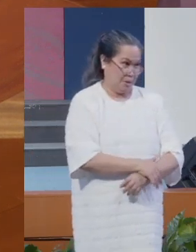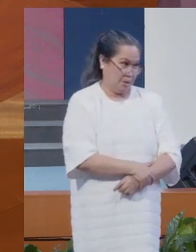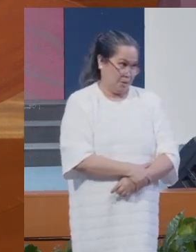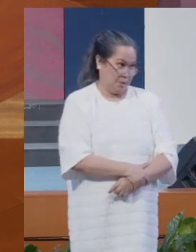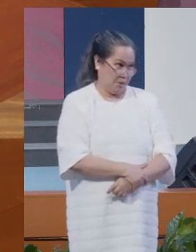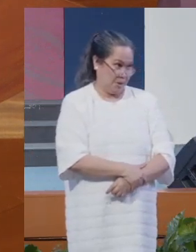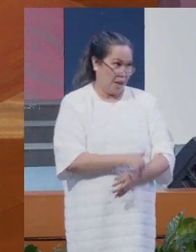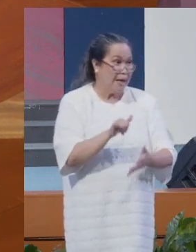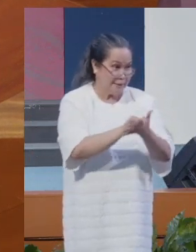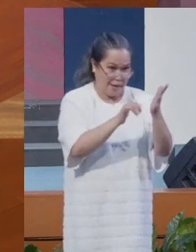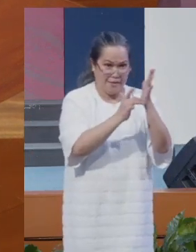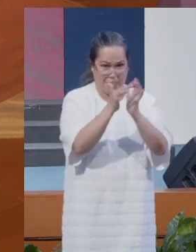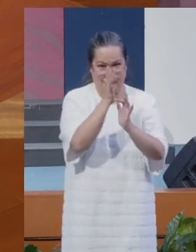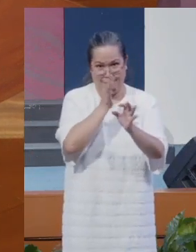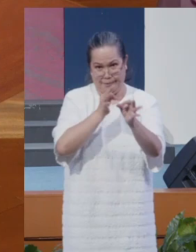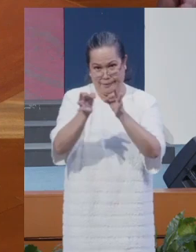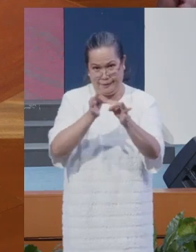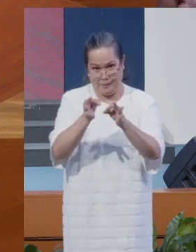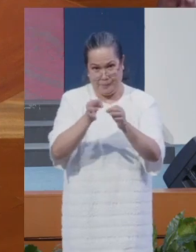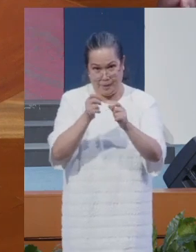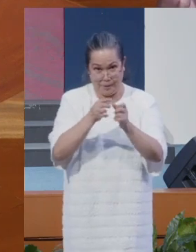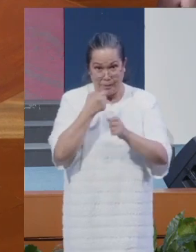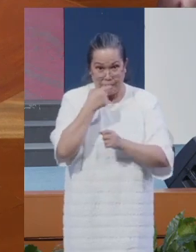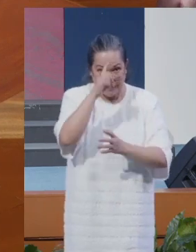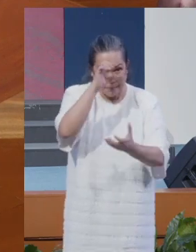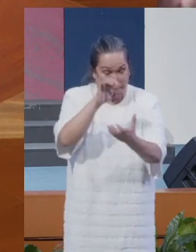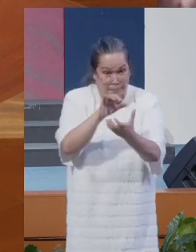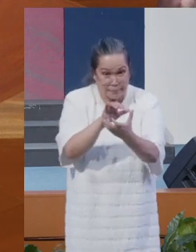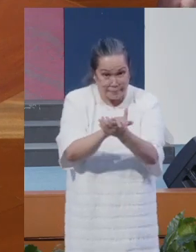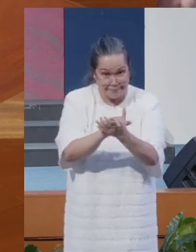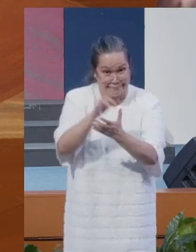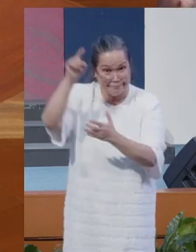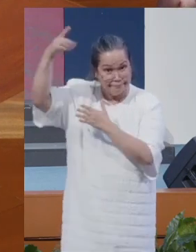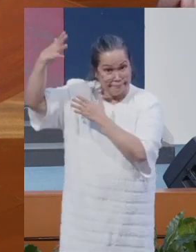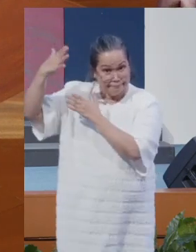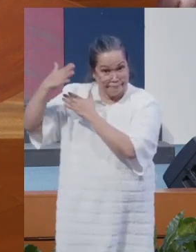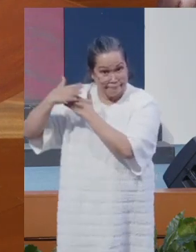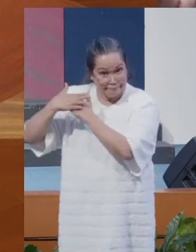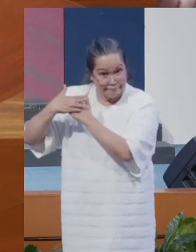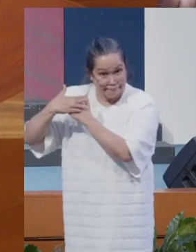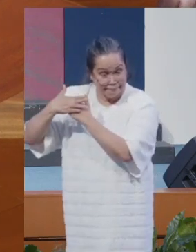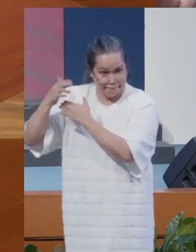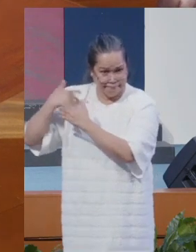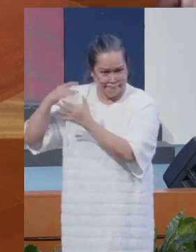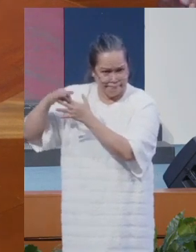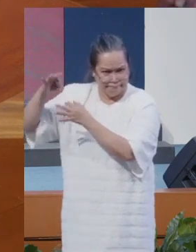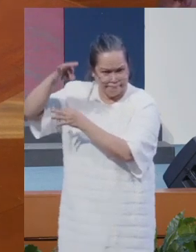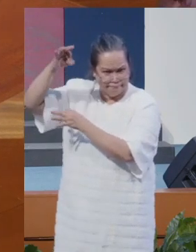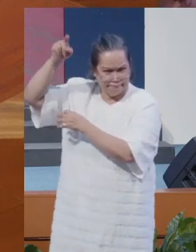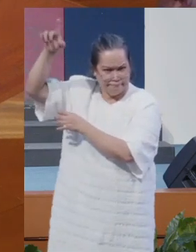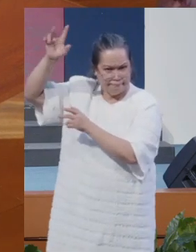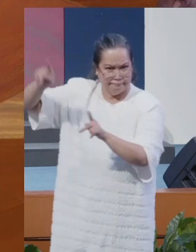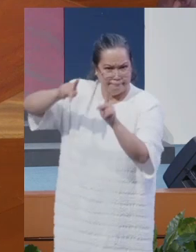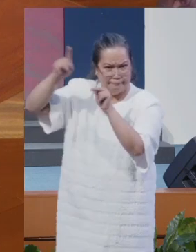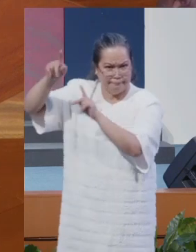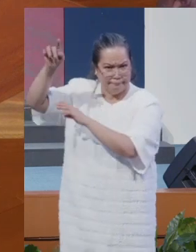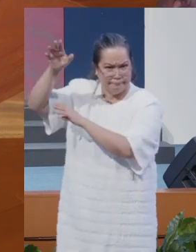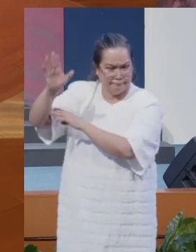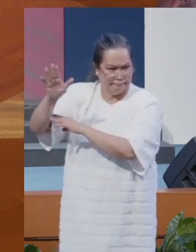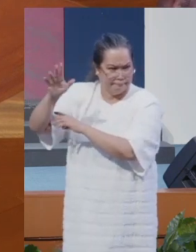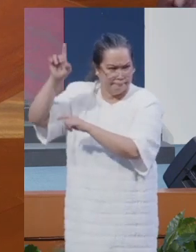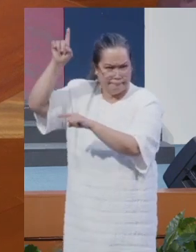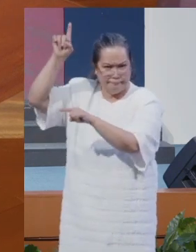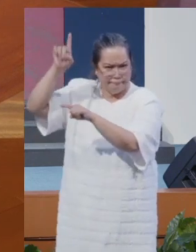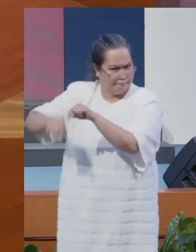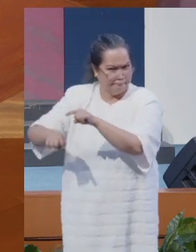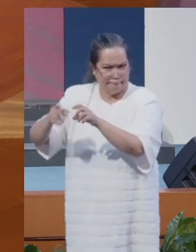sinasabi ni Jesus. Gayon din ang bagong pananampalataya na ayon sa grasya na ay may espiritu ng kapangyarihan na hindi